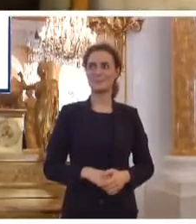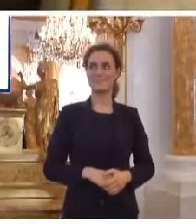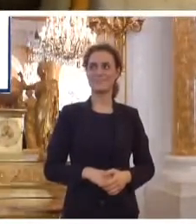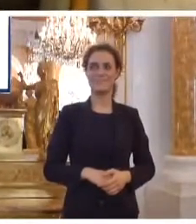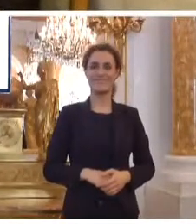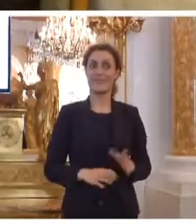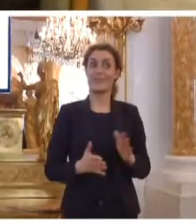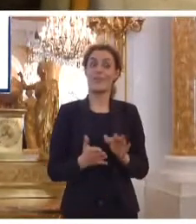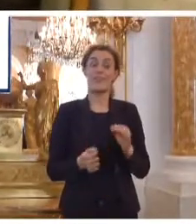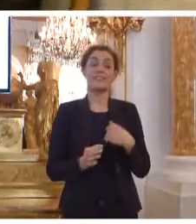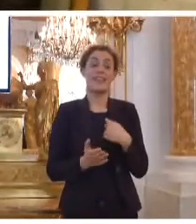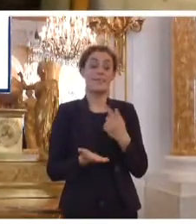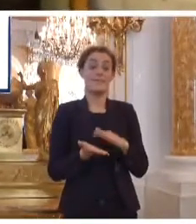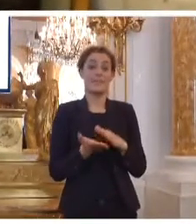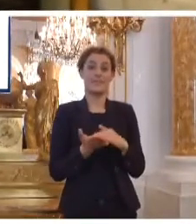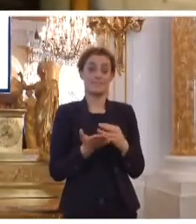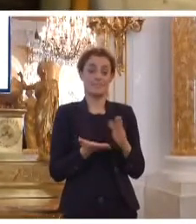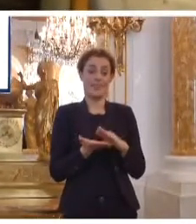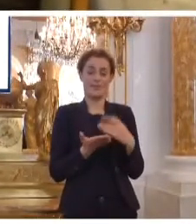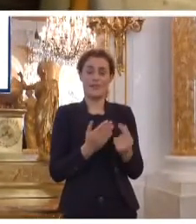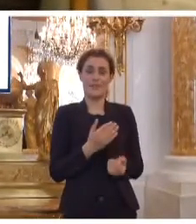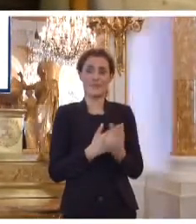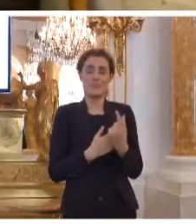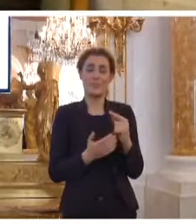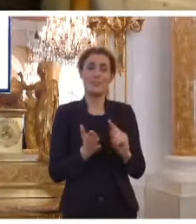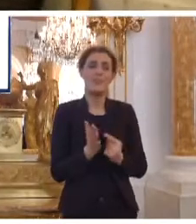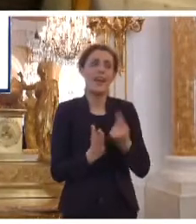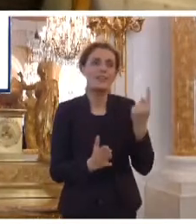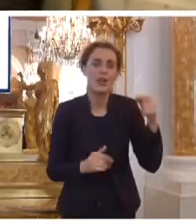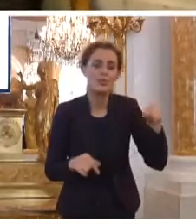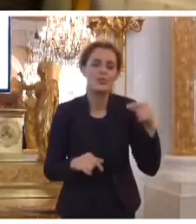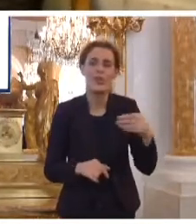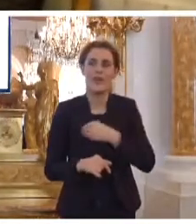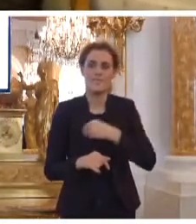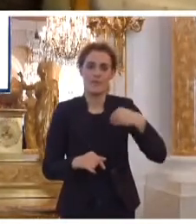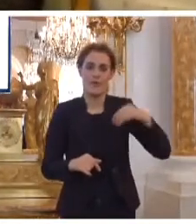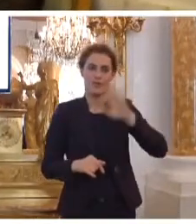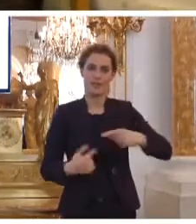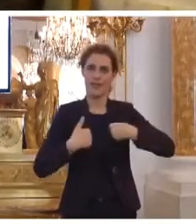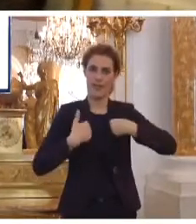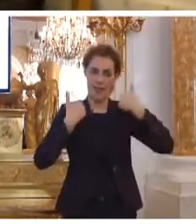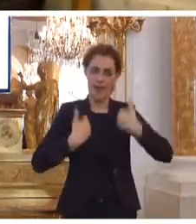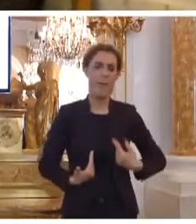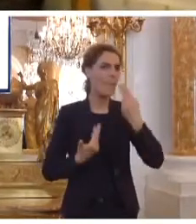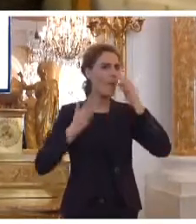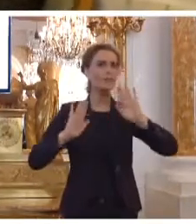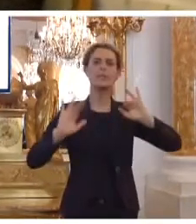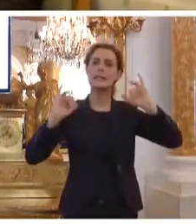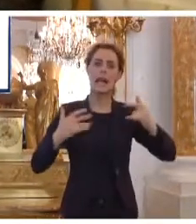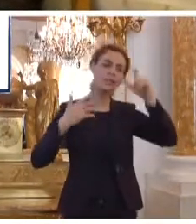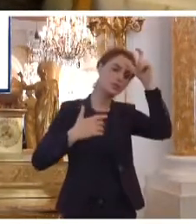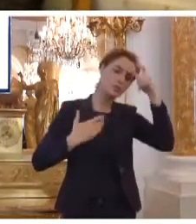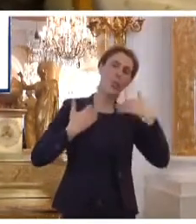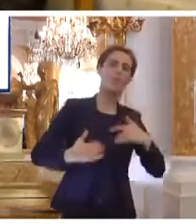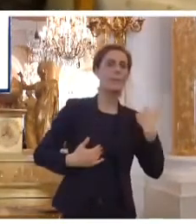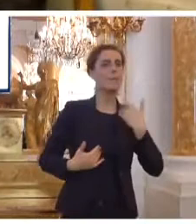Jest to dla mnie szczególne wyróżnienie, bo jako pierwsza osoba w Polsce pokazuję, jak wygląda ciało osoby